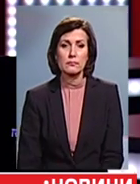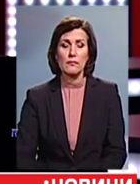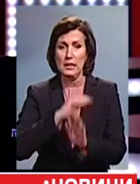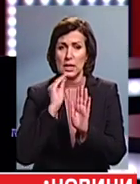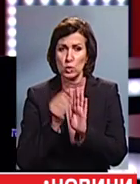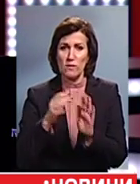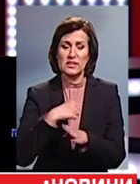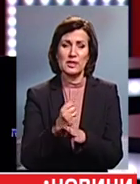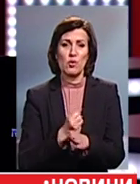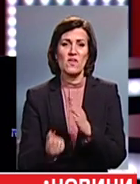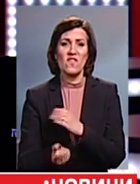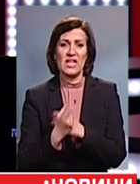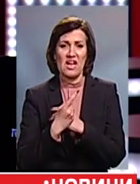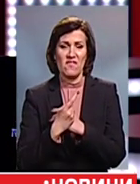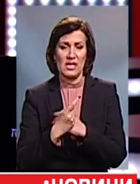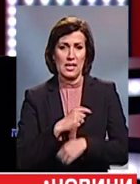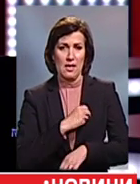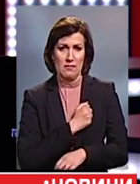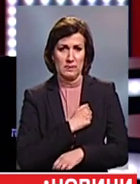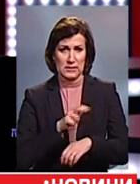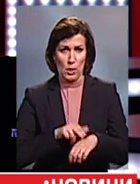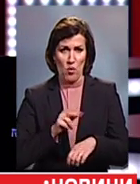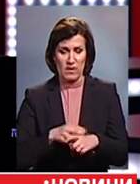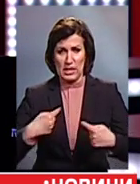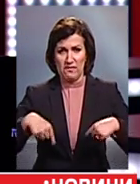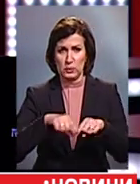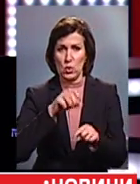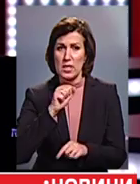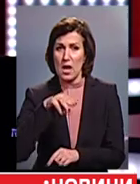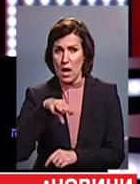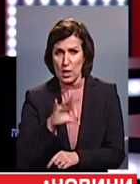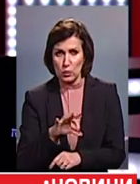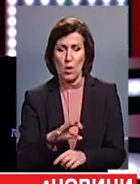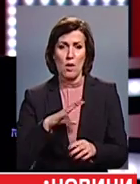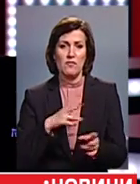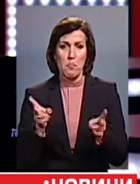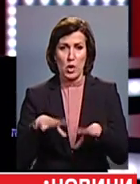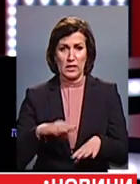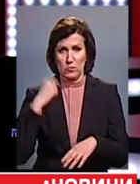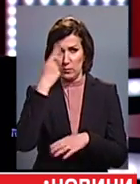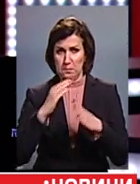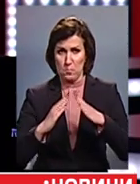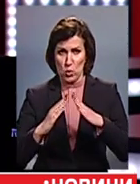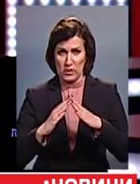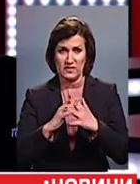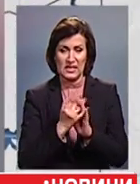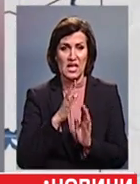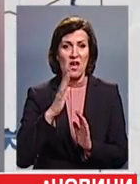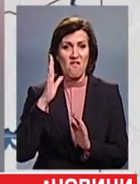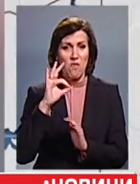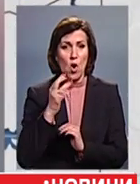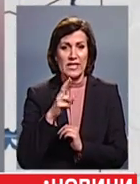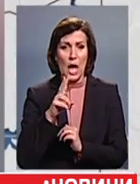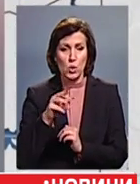Винтовок зі зброєю виявили силовики в зоні АТО, повідомляють на сайті СБУ. У покинутому приватному будинку в селі Водяному